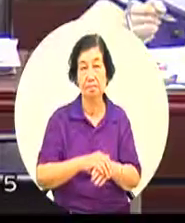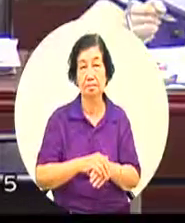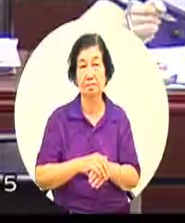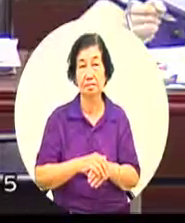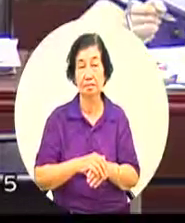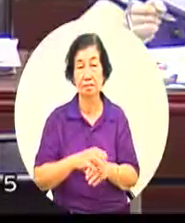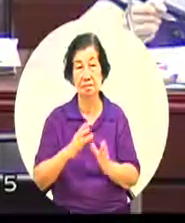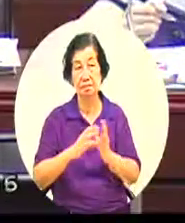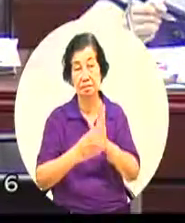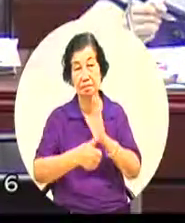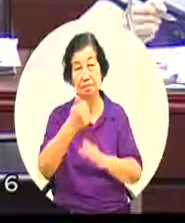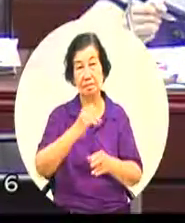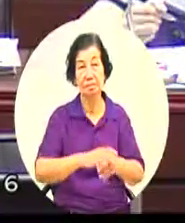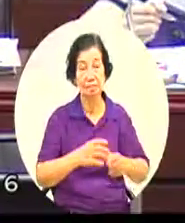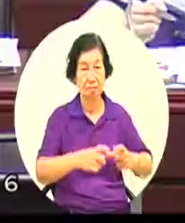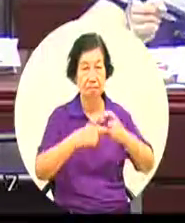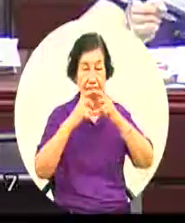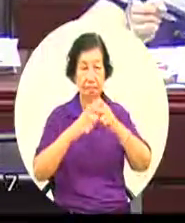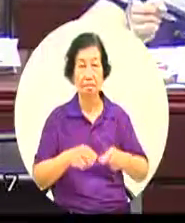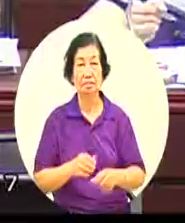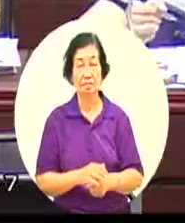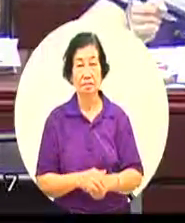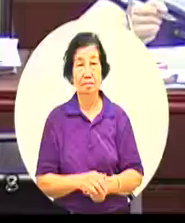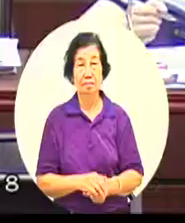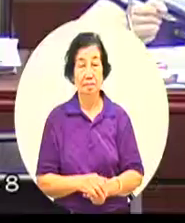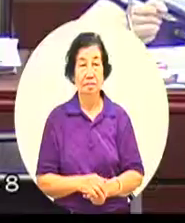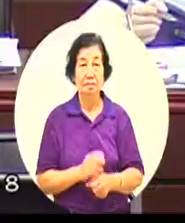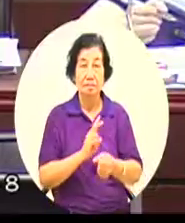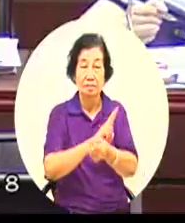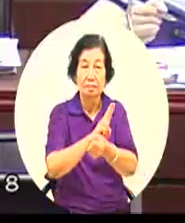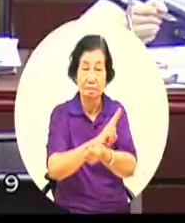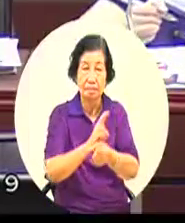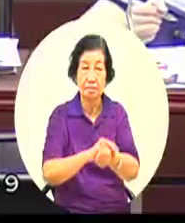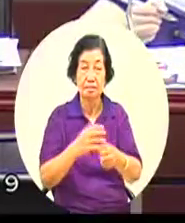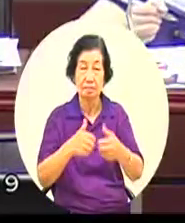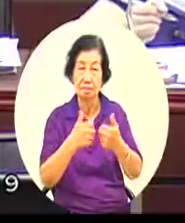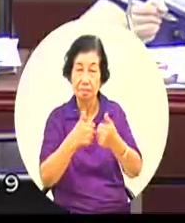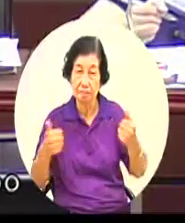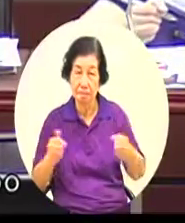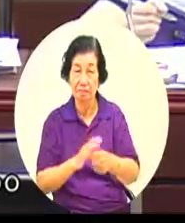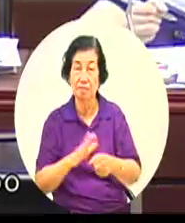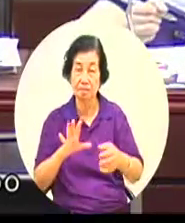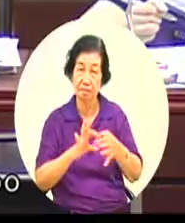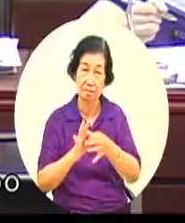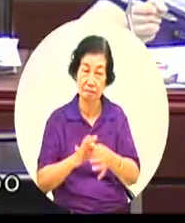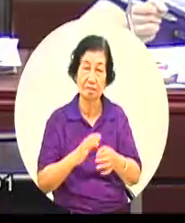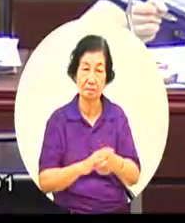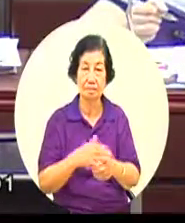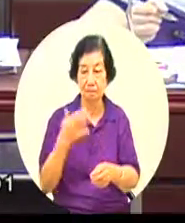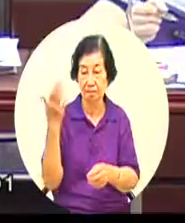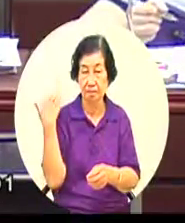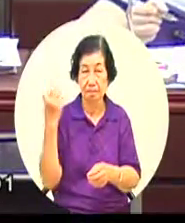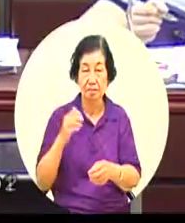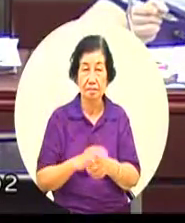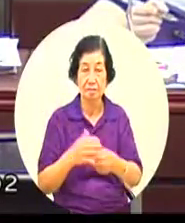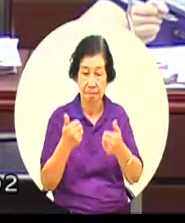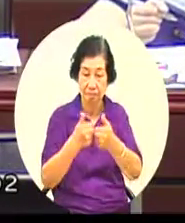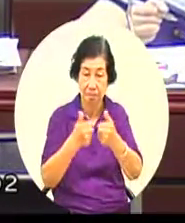局长，请回答。 好，主席，谢谢。林议员关心这个议题，我记得上会期我们就已经讨论过了。